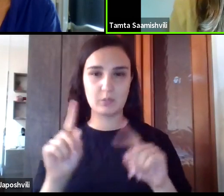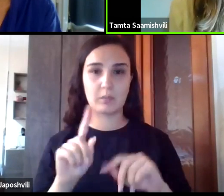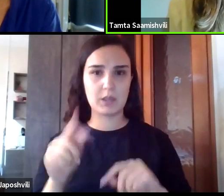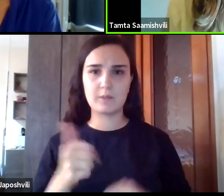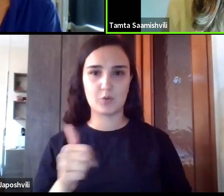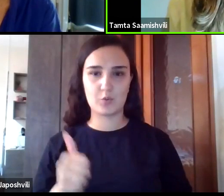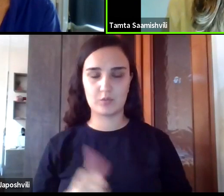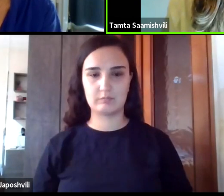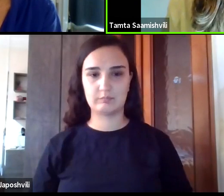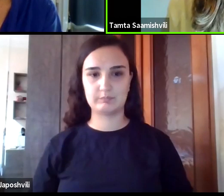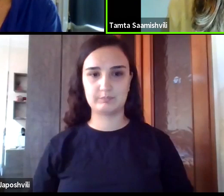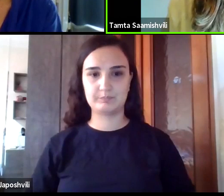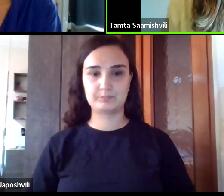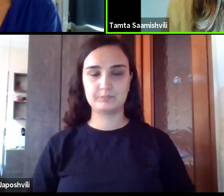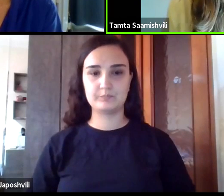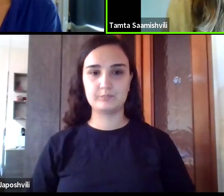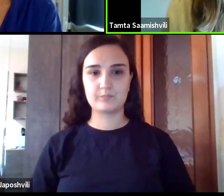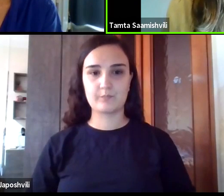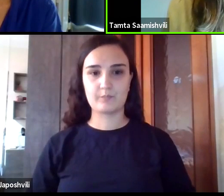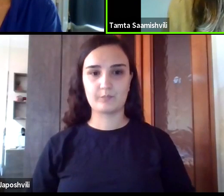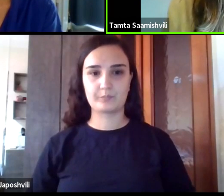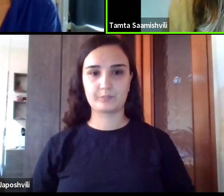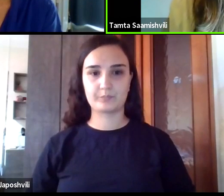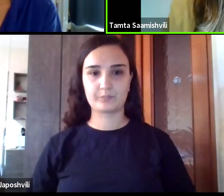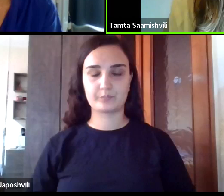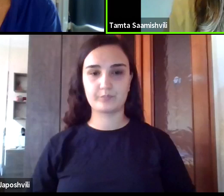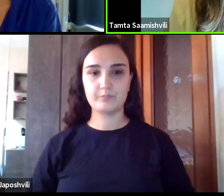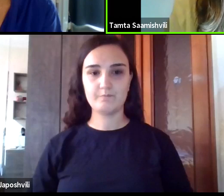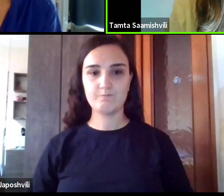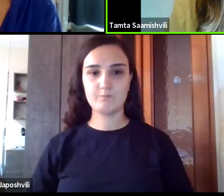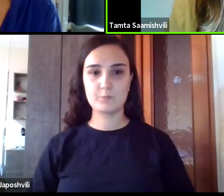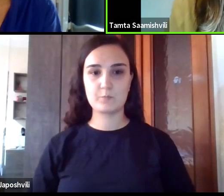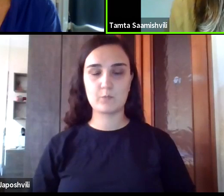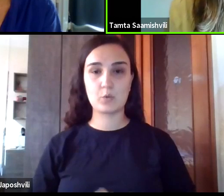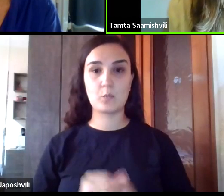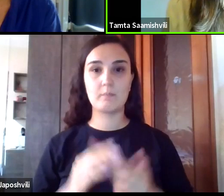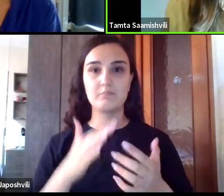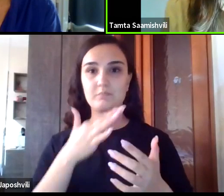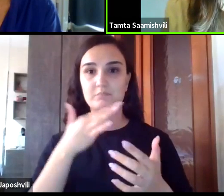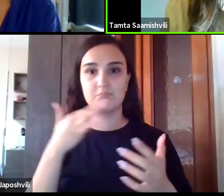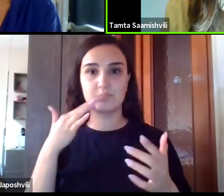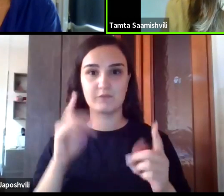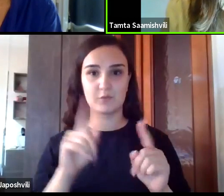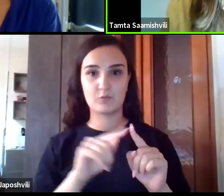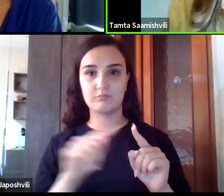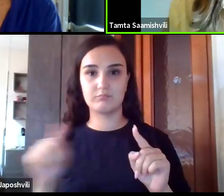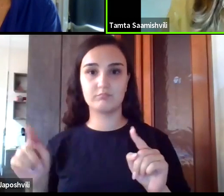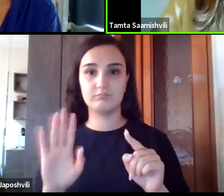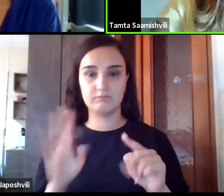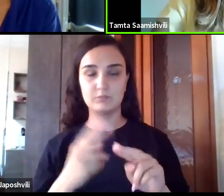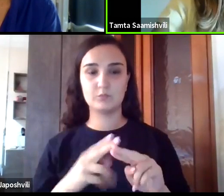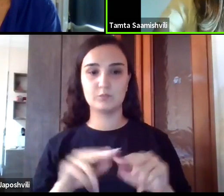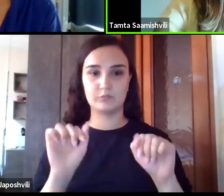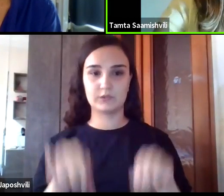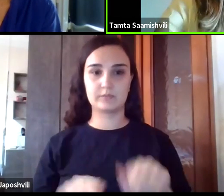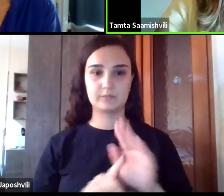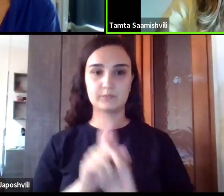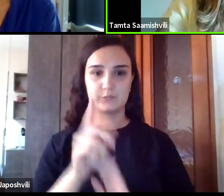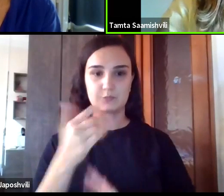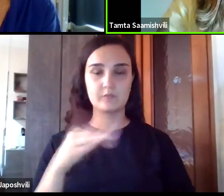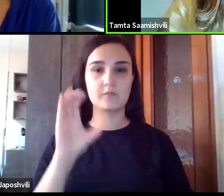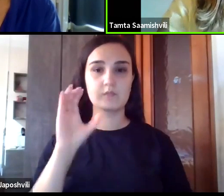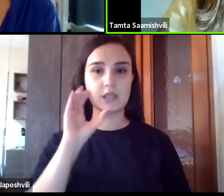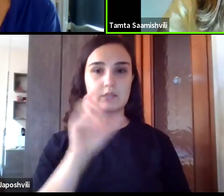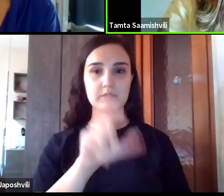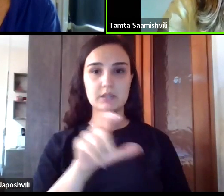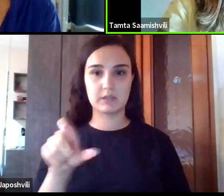ხო? მოკლედ, რო აღარ გავაგრძელოთ მეტი ეს შესავალი, შეგვიძლია დავიწყოთ უკვე მსმენელიც